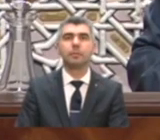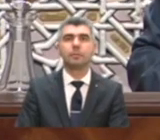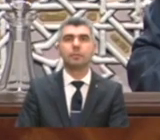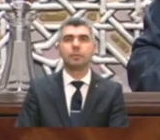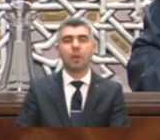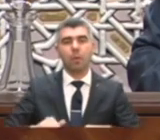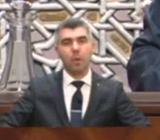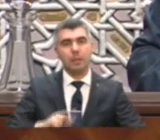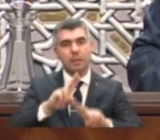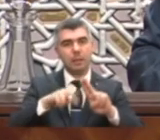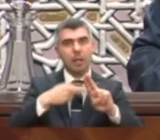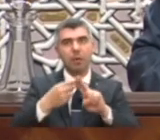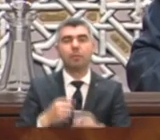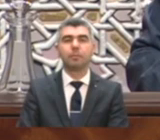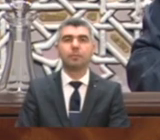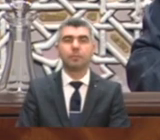سيدة الوزيرة، تفضلوا.